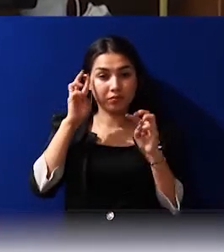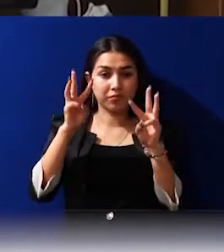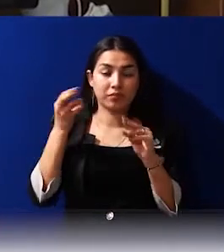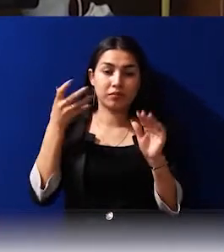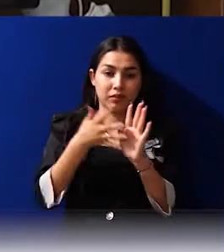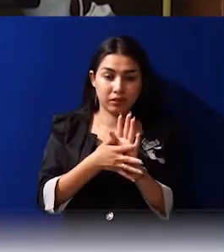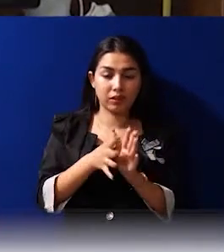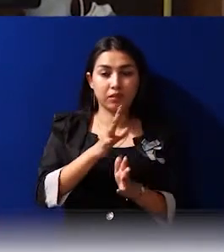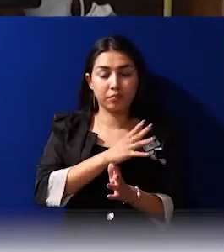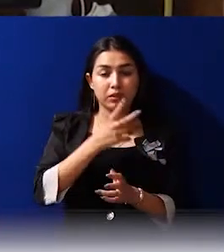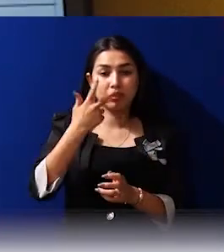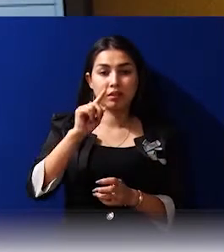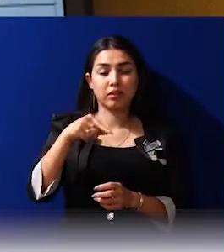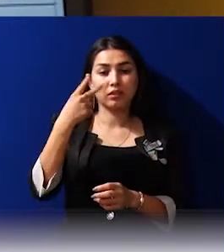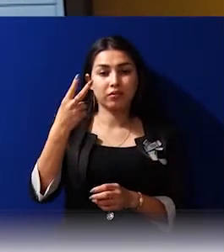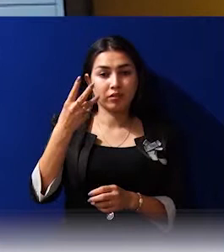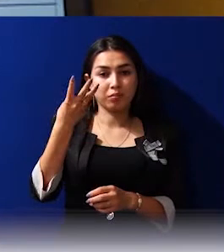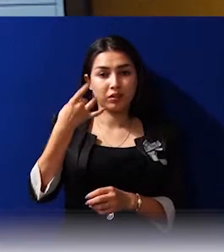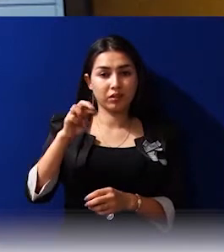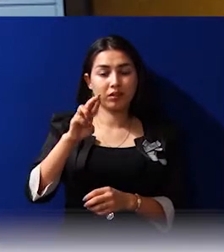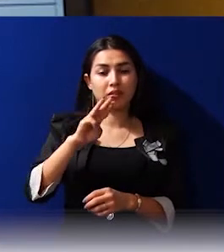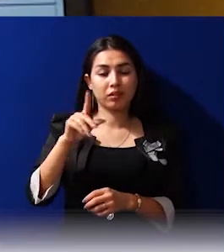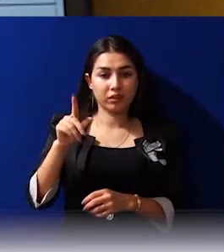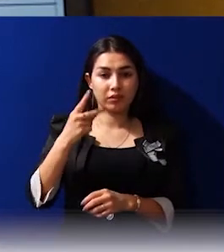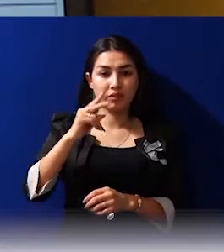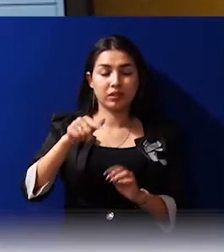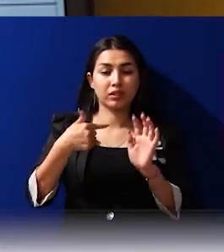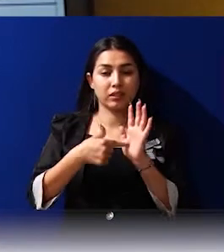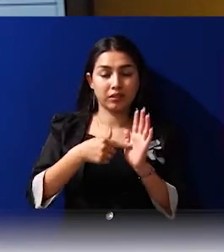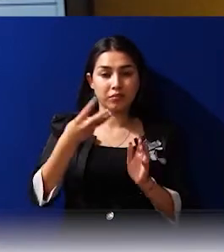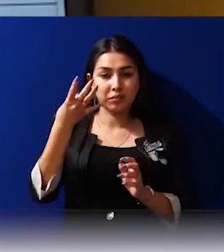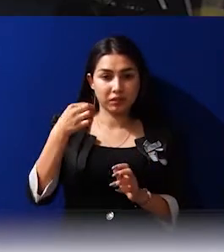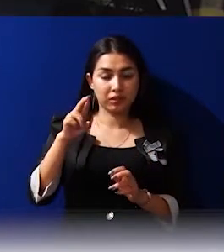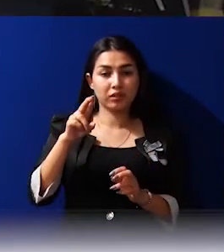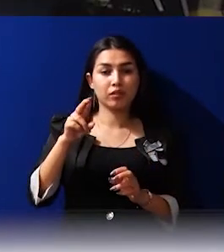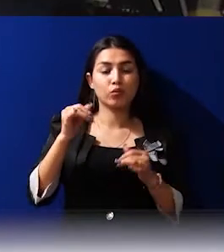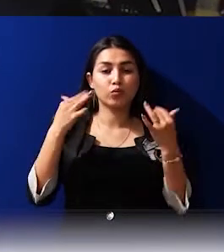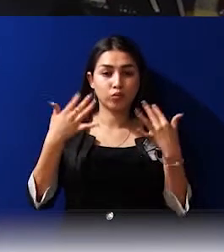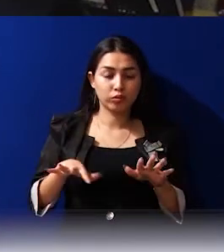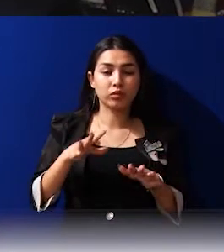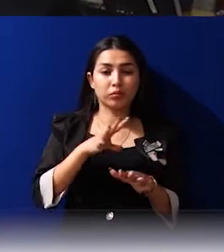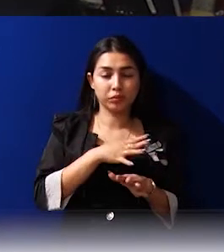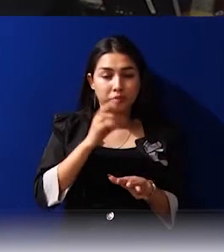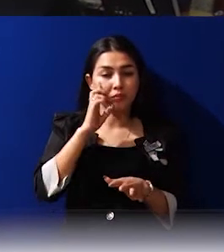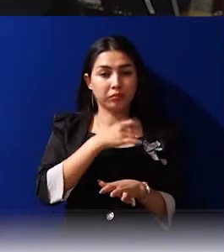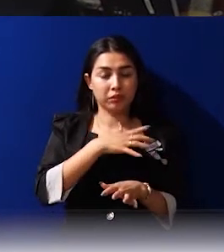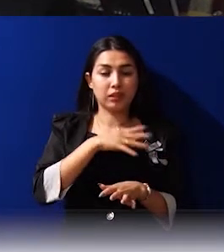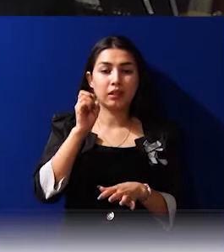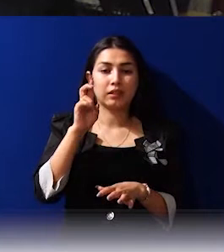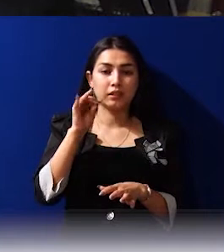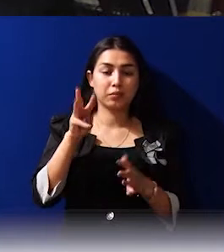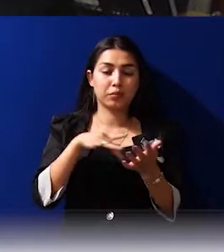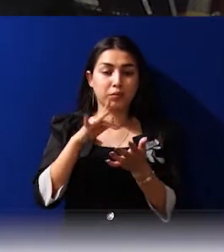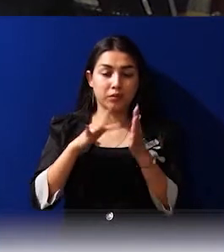бюджета было выделено 3,2 миллиарда тенге, 2,7 миллиардов из которых уже были освоены. Аким Жамбылской